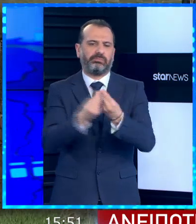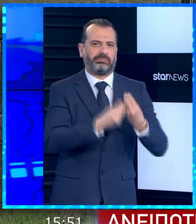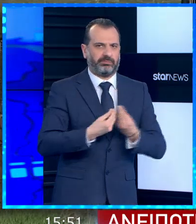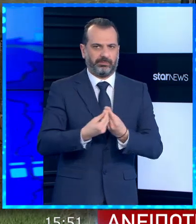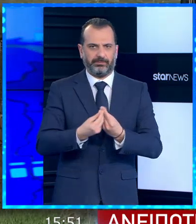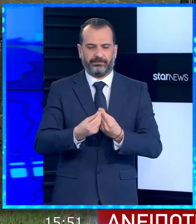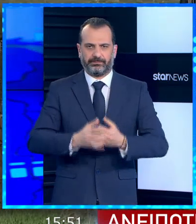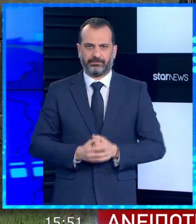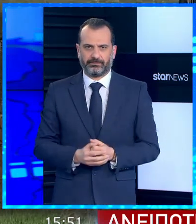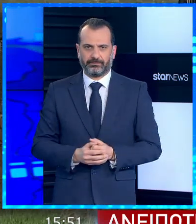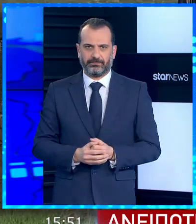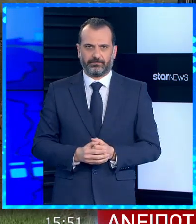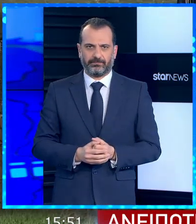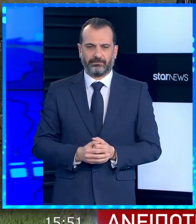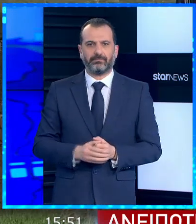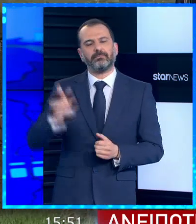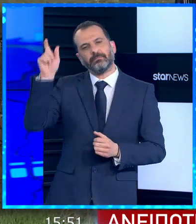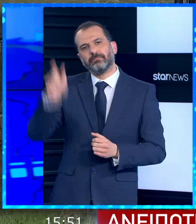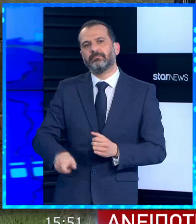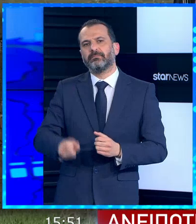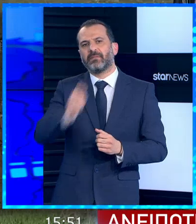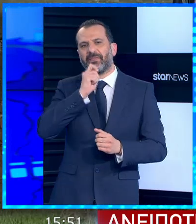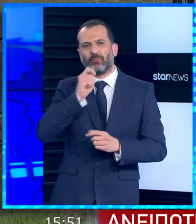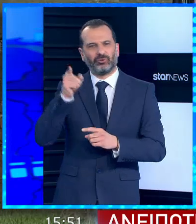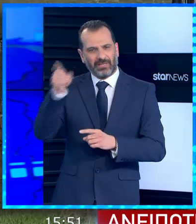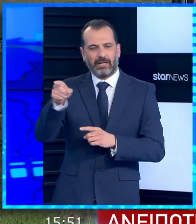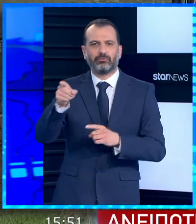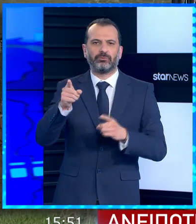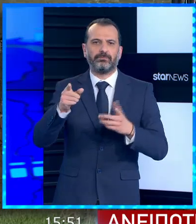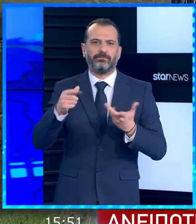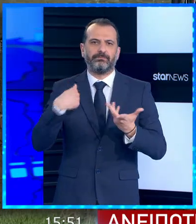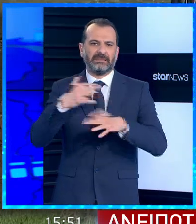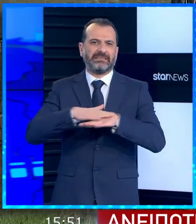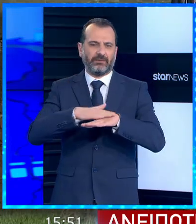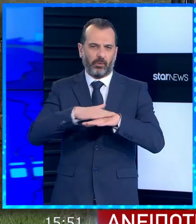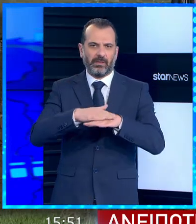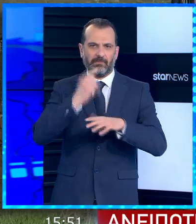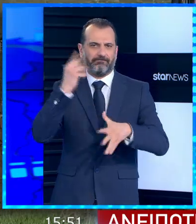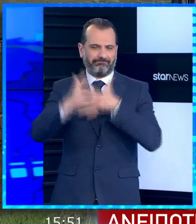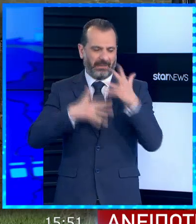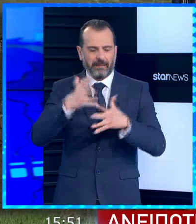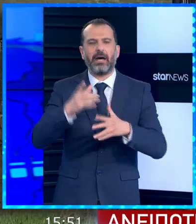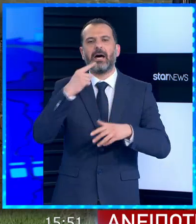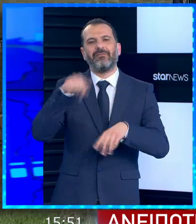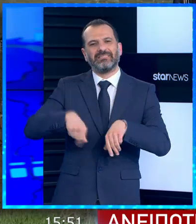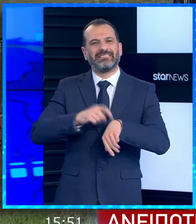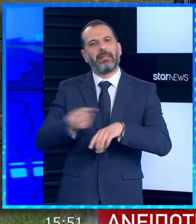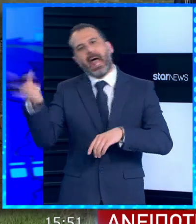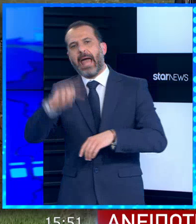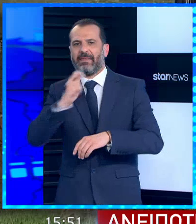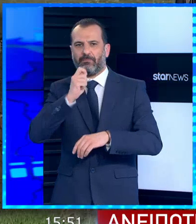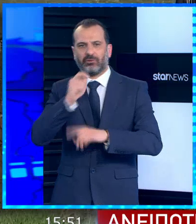Με φωνάζουν εμένα. Πάμε στη Δήμητρα Τζιότζιου, κυρίες και κύριοι. Με συγχωρείτε εμένα για αυτό το μπέρδεμα, η οποία είναι στο σημείο